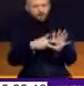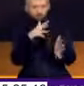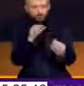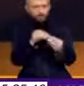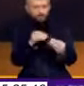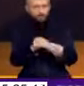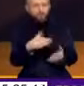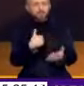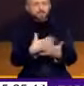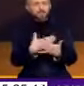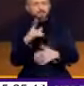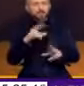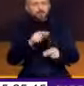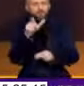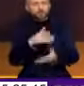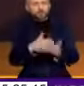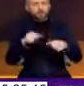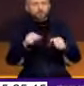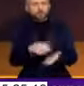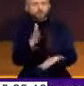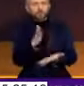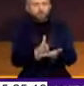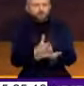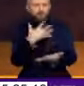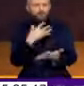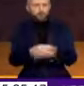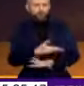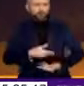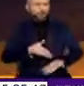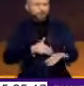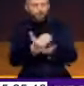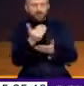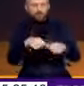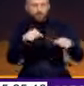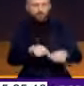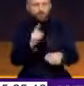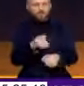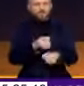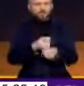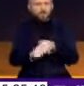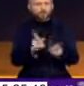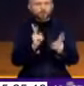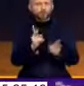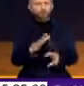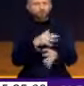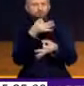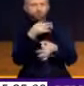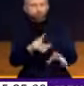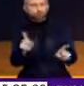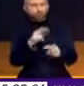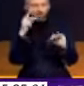тому ми, наприклад, вважаємо, що людина має право мати власну сексуальну орієнтацію. Це її право. Але нав'язувати комусь будь-щось